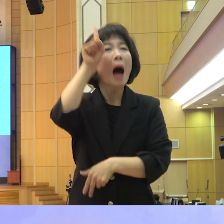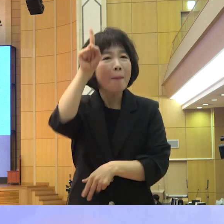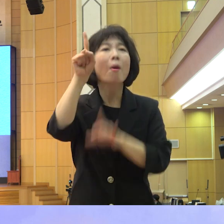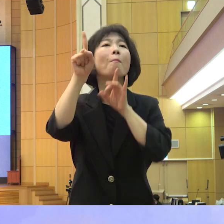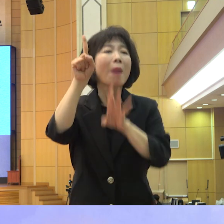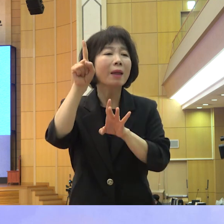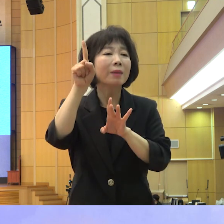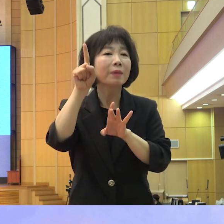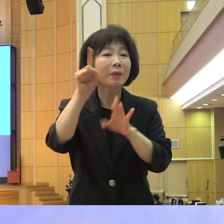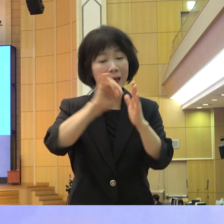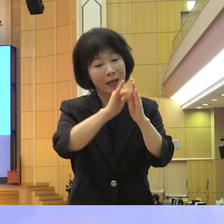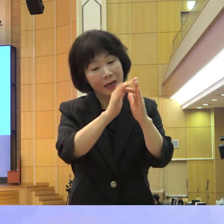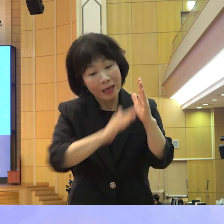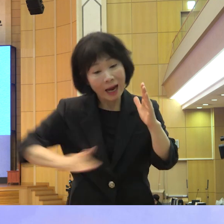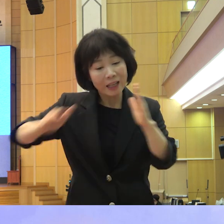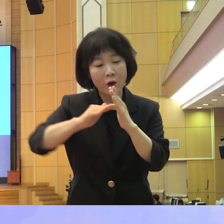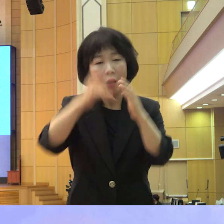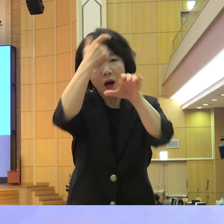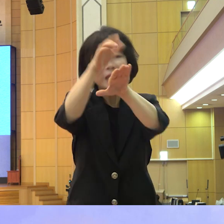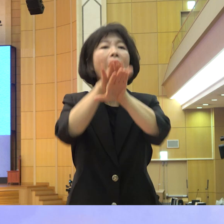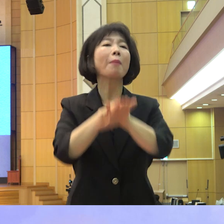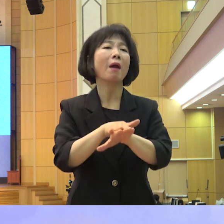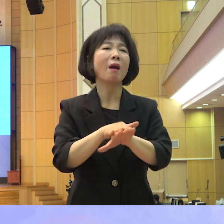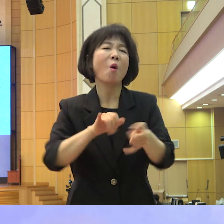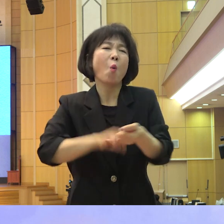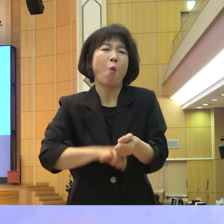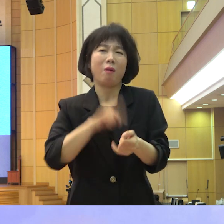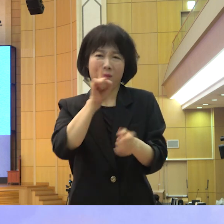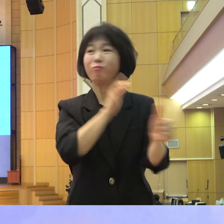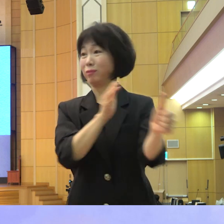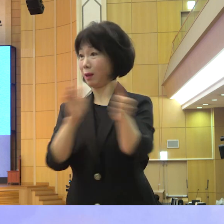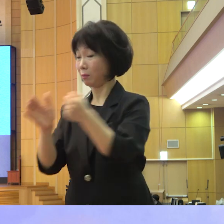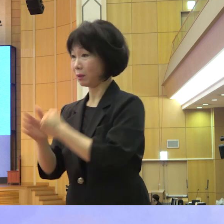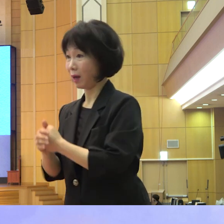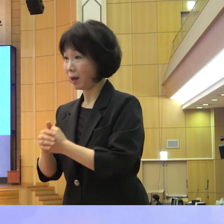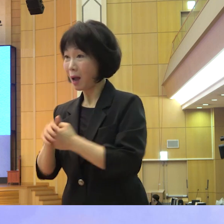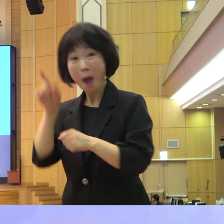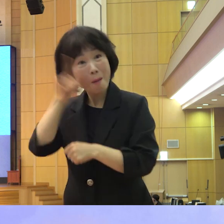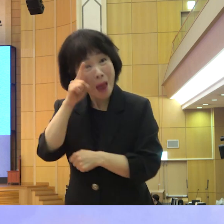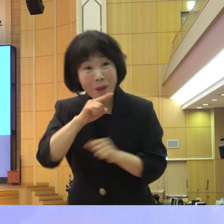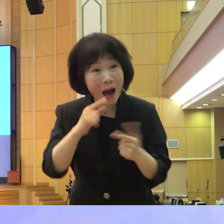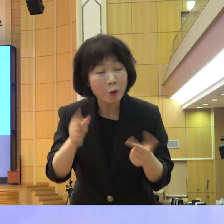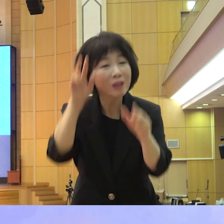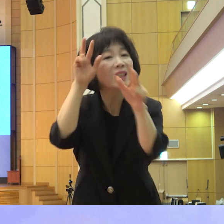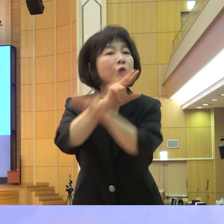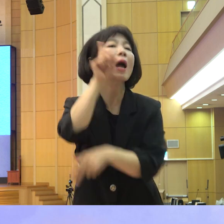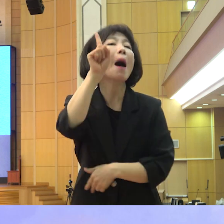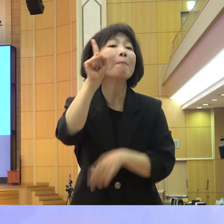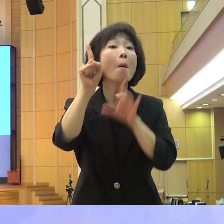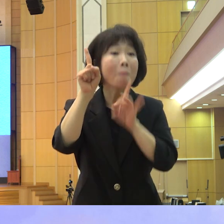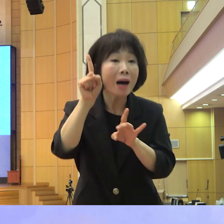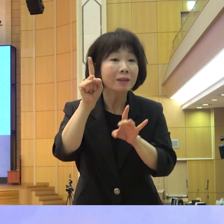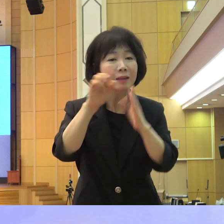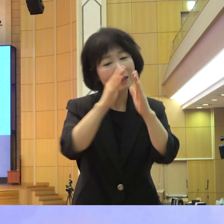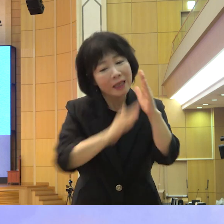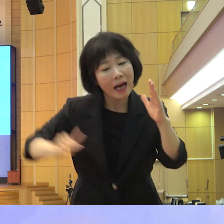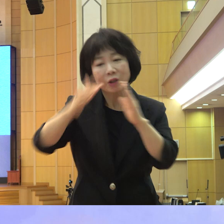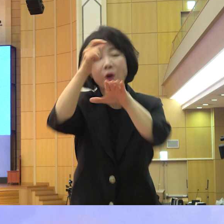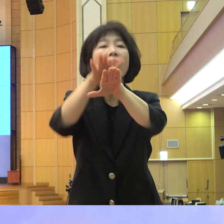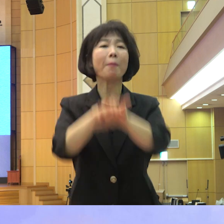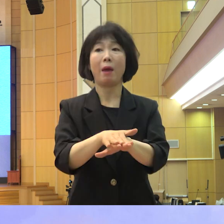일주일에 한 번 가정 예배. 이것도 못하면 도대체 여러분, 아이들 어린이집 며칠